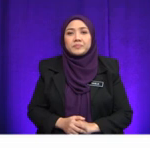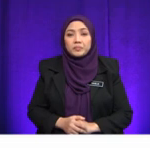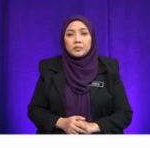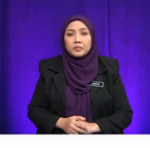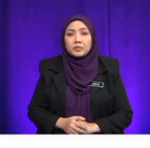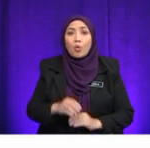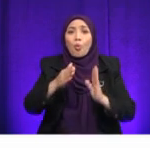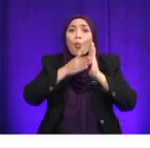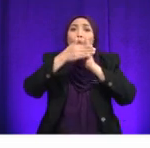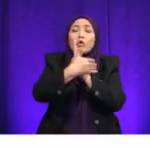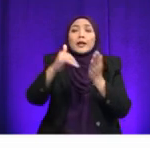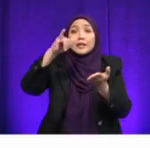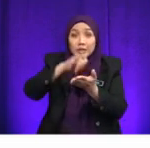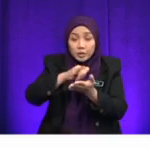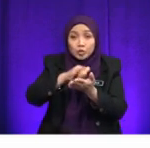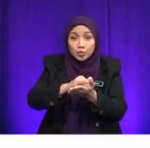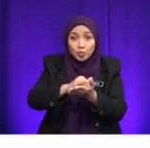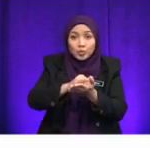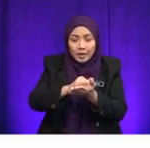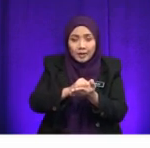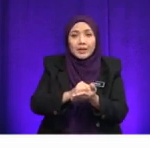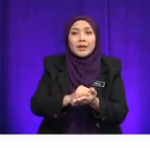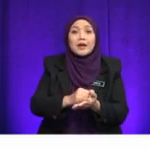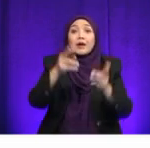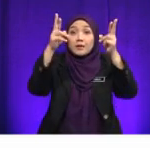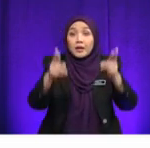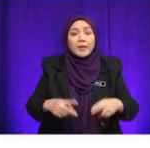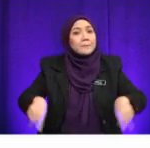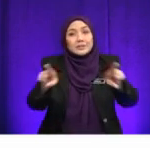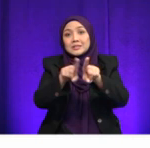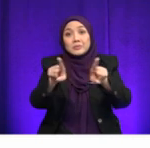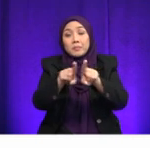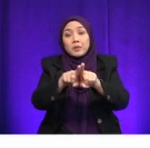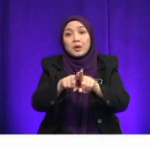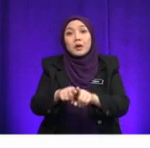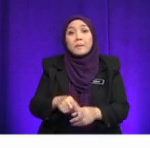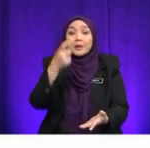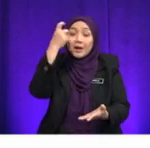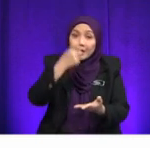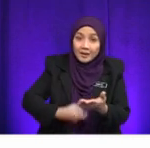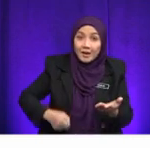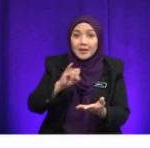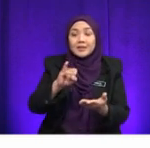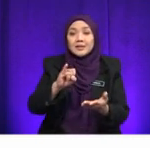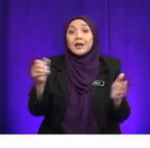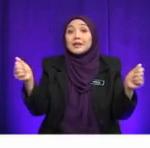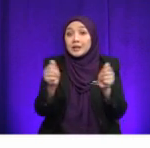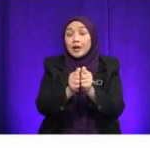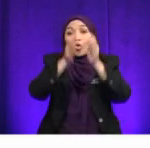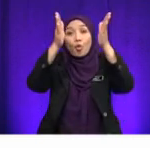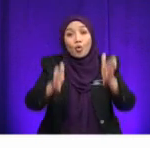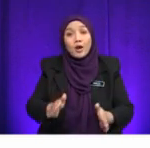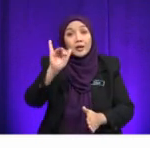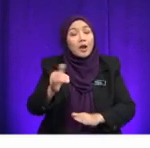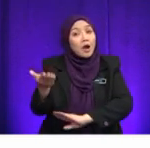rakyat akan bersama-sama menghargai pengorbanan tokoh yang terdahulu kita kena ada ayat contoh kita